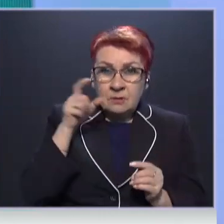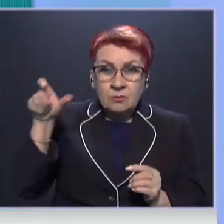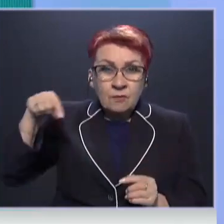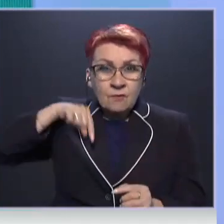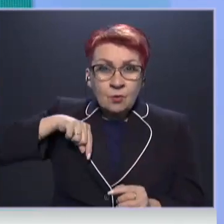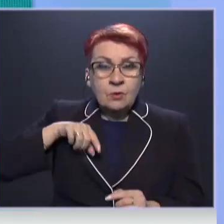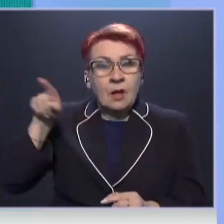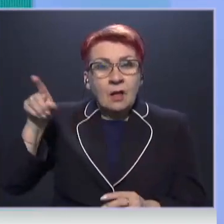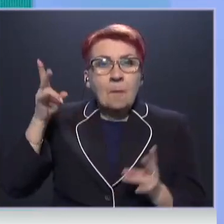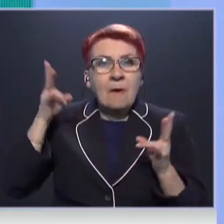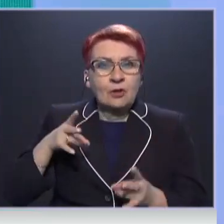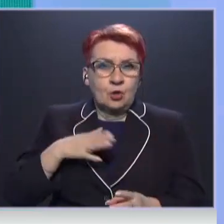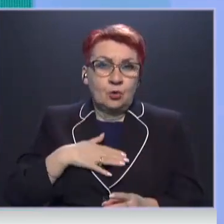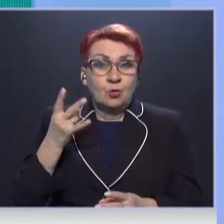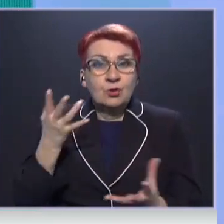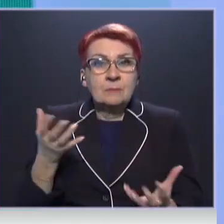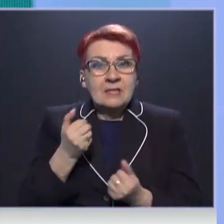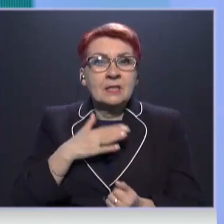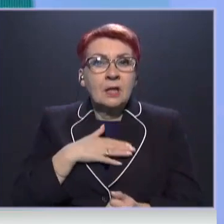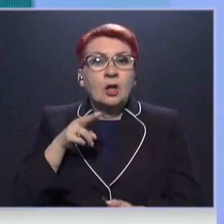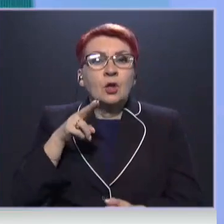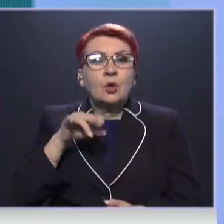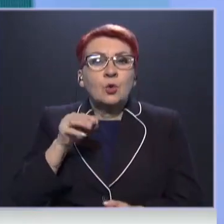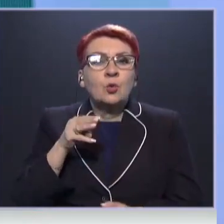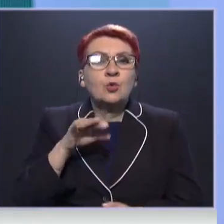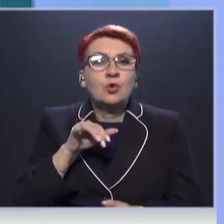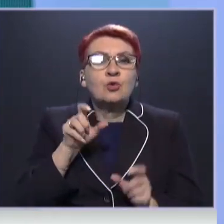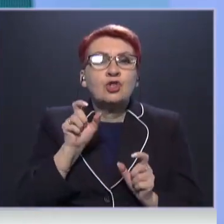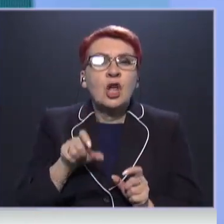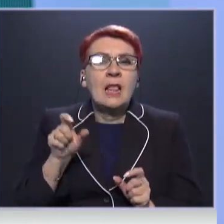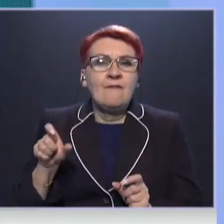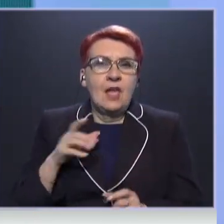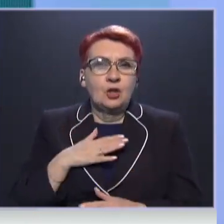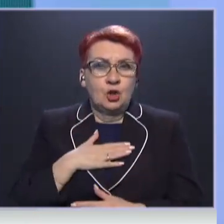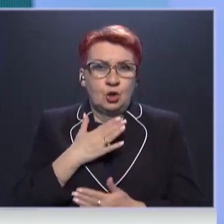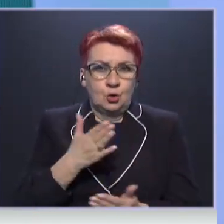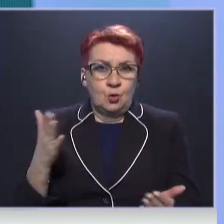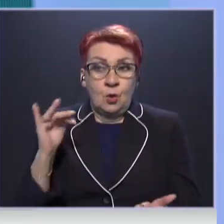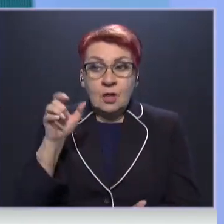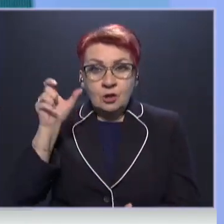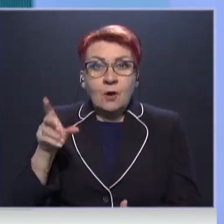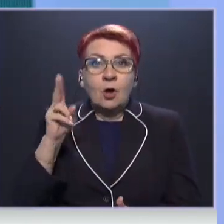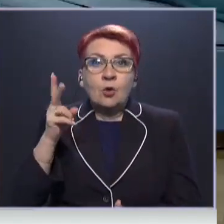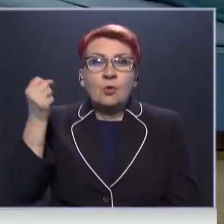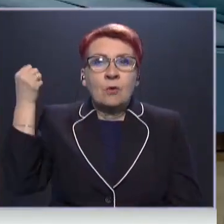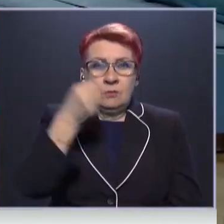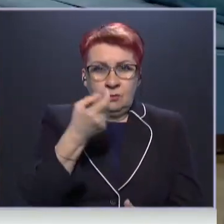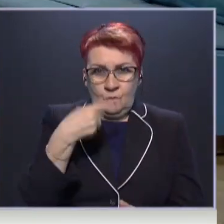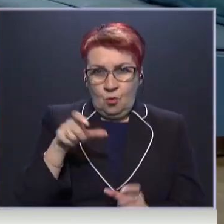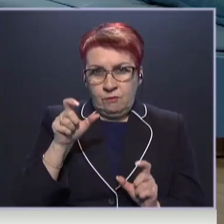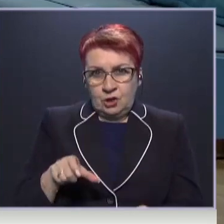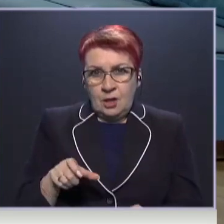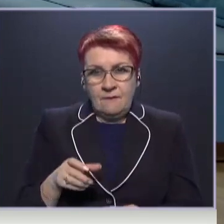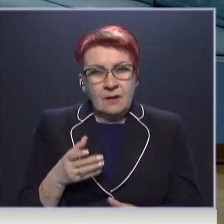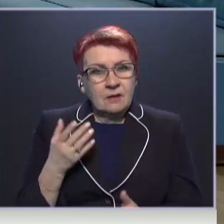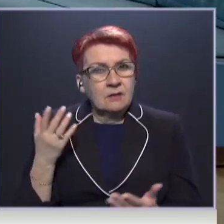от повреждения души. Надо спасти душу человеческую. В том числе и человека, который поднял руку на другого. По возможности,